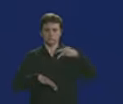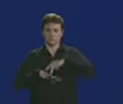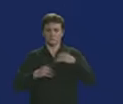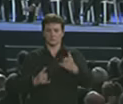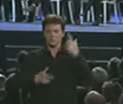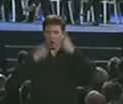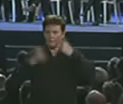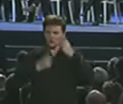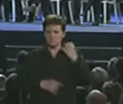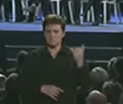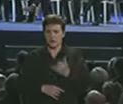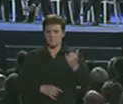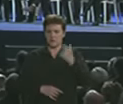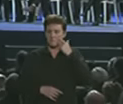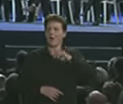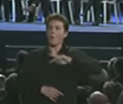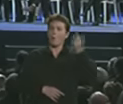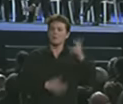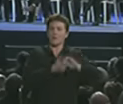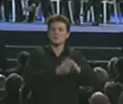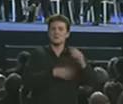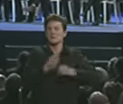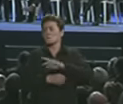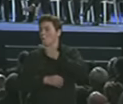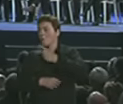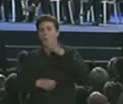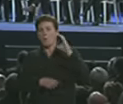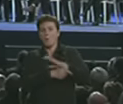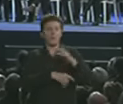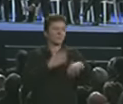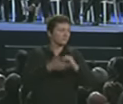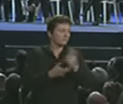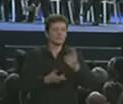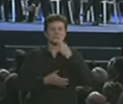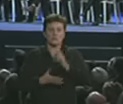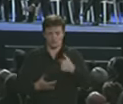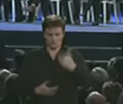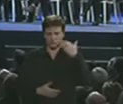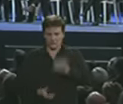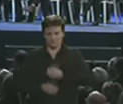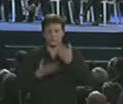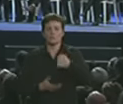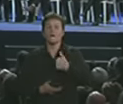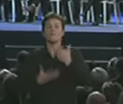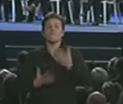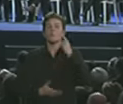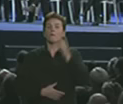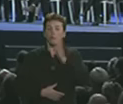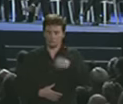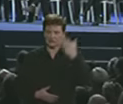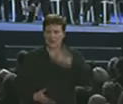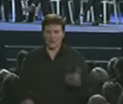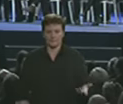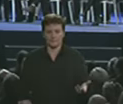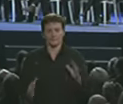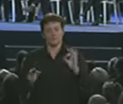de réfléchir à ce que diront mes alliés, mes amis. Je sais ce que j'ai à dire. Je sais ce que je veux pour la France. Et